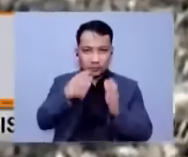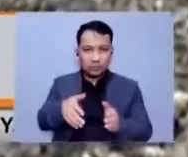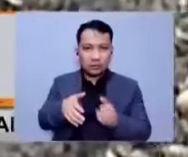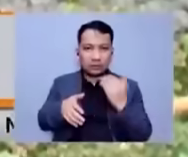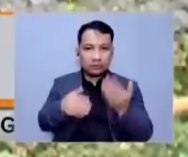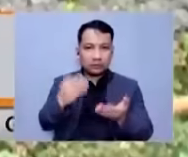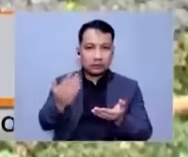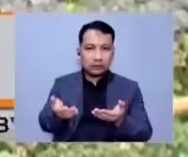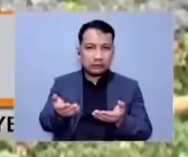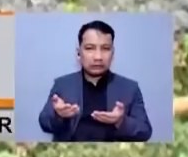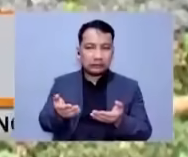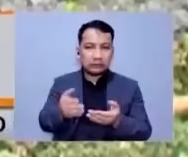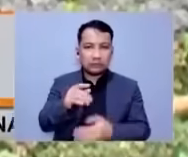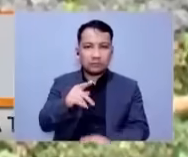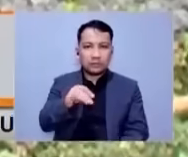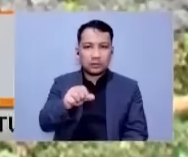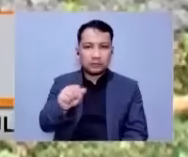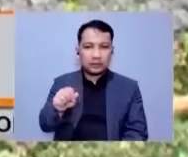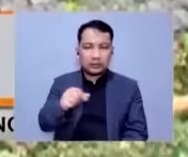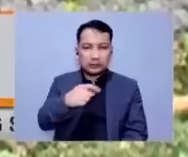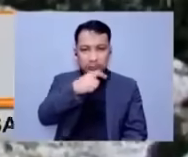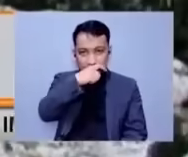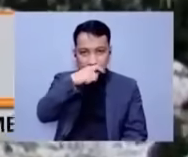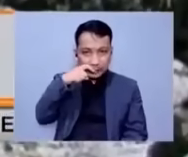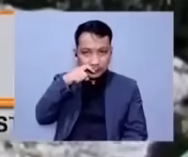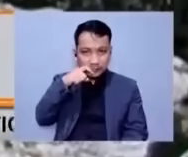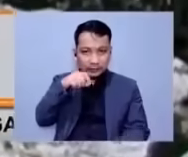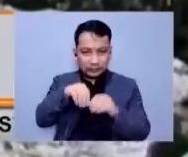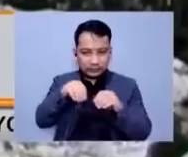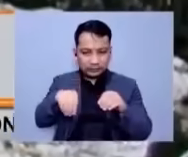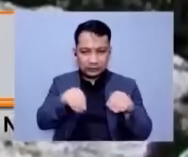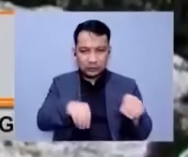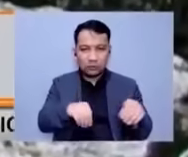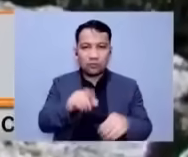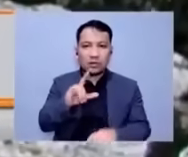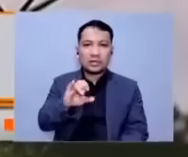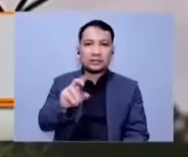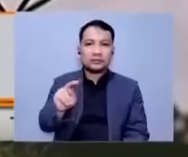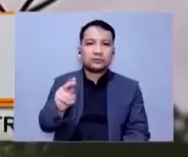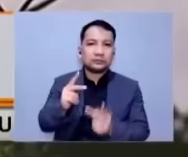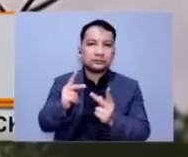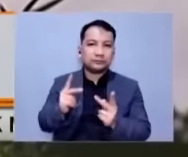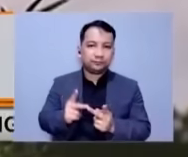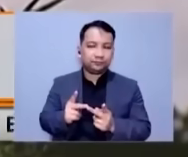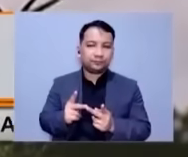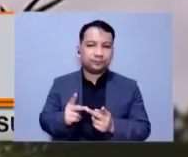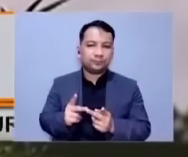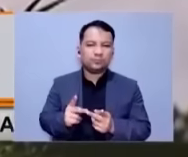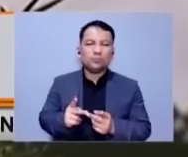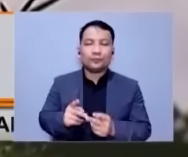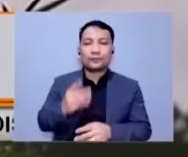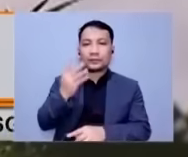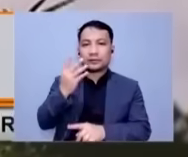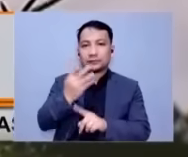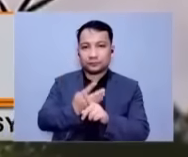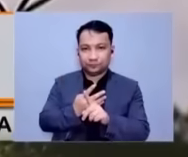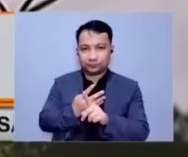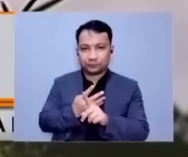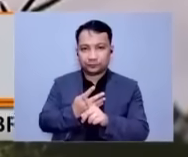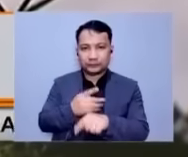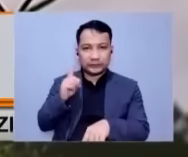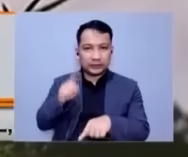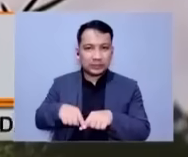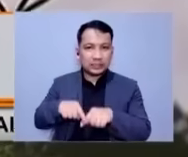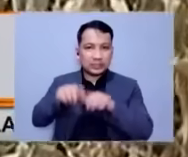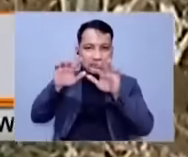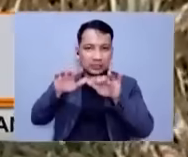palay. Bitak-bitak na ngayon ang lupa na epekto ng El Nino sa kanilang lugar. Mag-aapat na buwan na raw na hindi umuulan sa